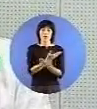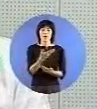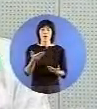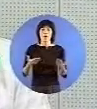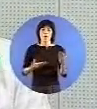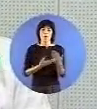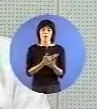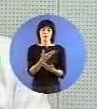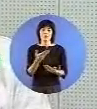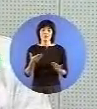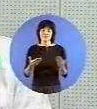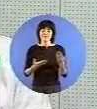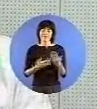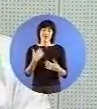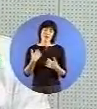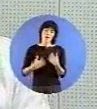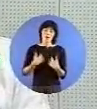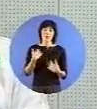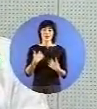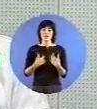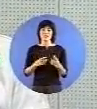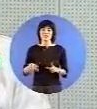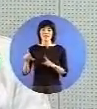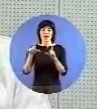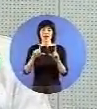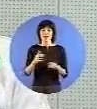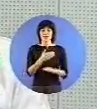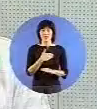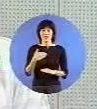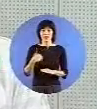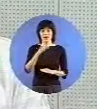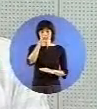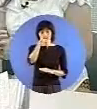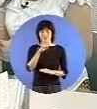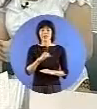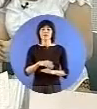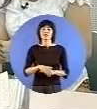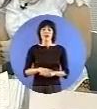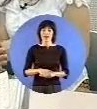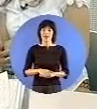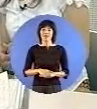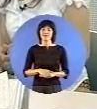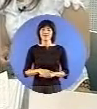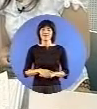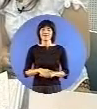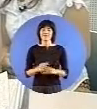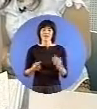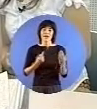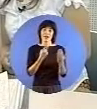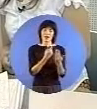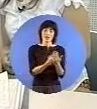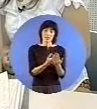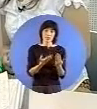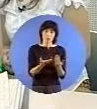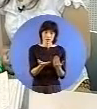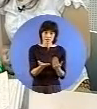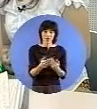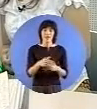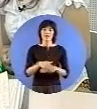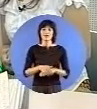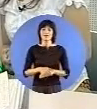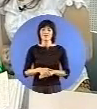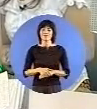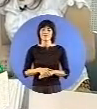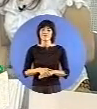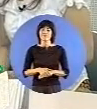うまいこと交わって楽しく過ごせるのがいいと思います。 参加されてみていかがですか？ やはりまあ